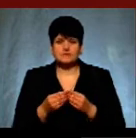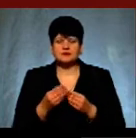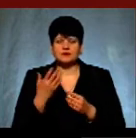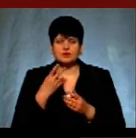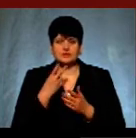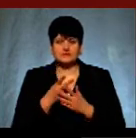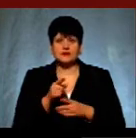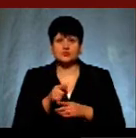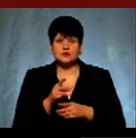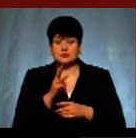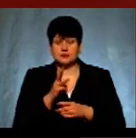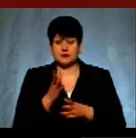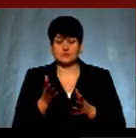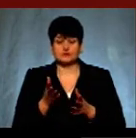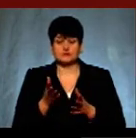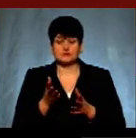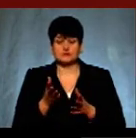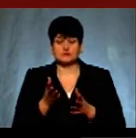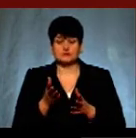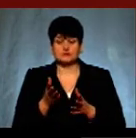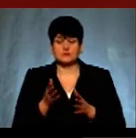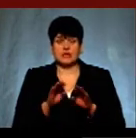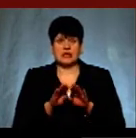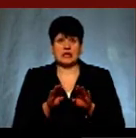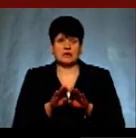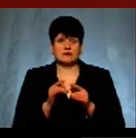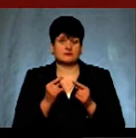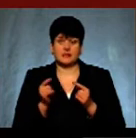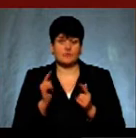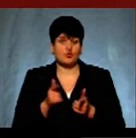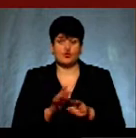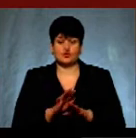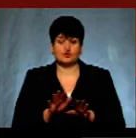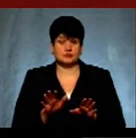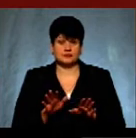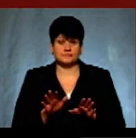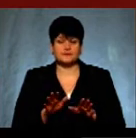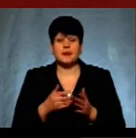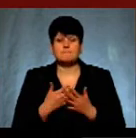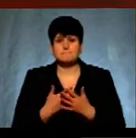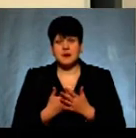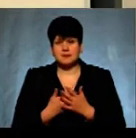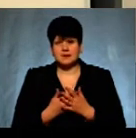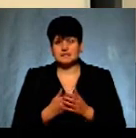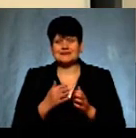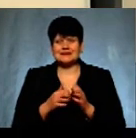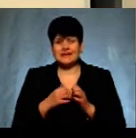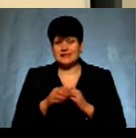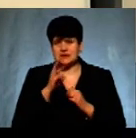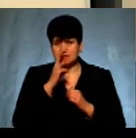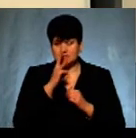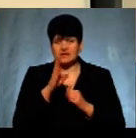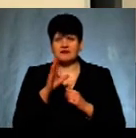дивиться на таку заробітну плату, ну, звичайно, що тобто людина не завжди погоджується. Чому так, приблизно середня заробітна плата